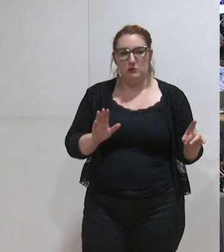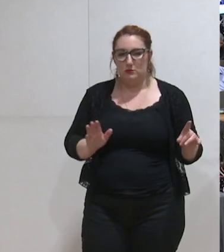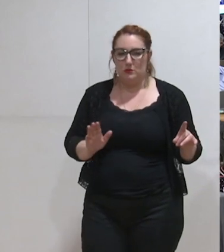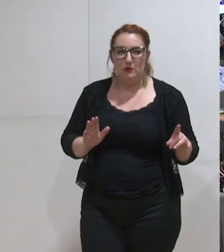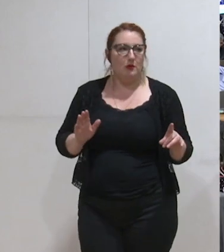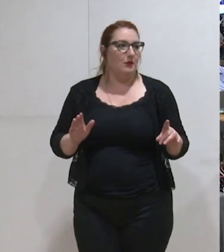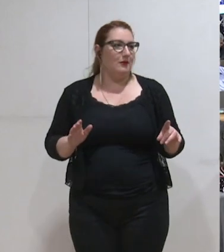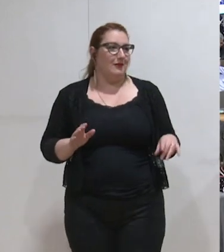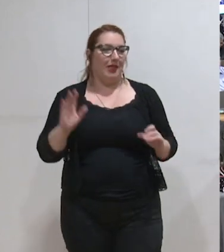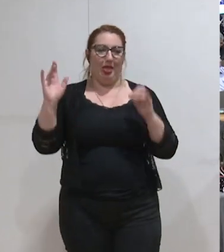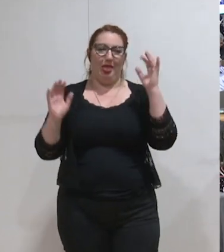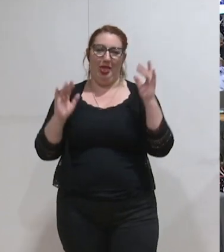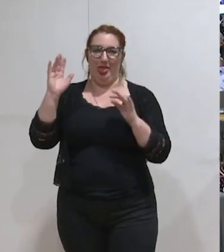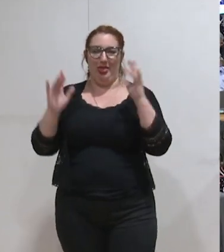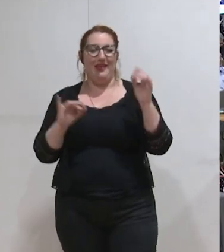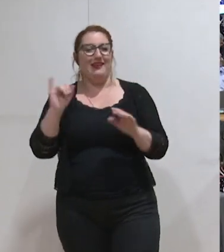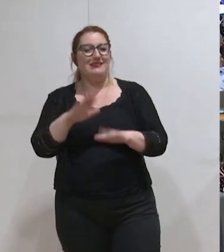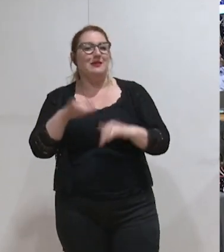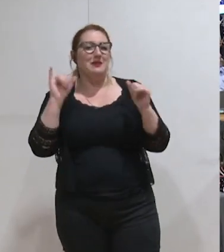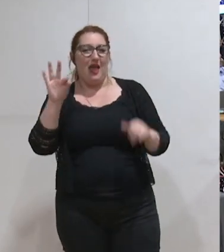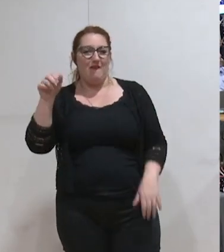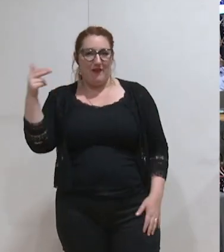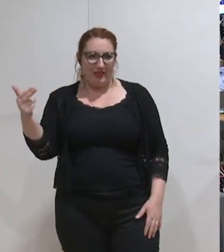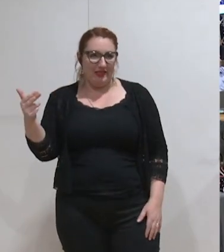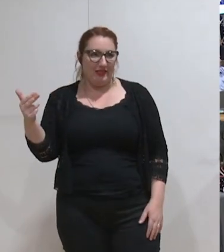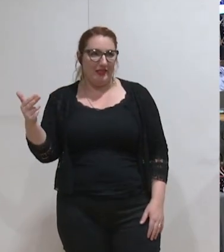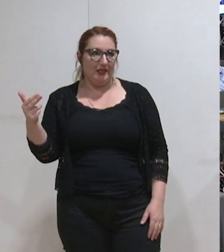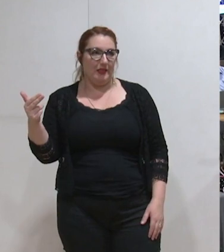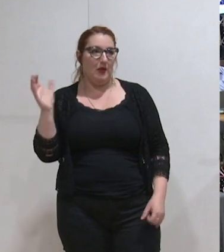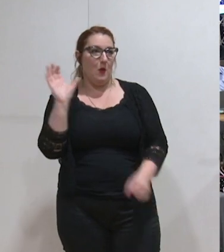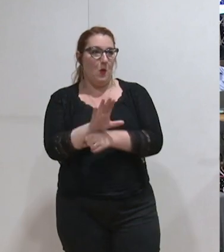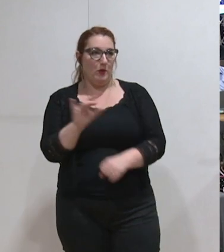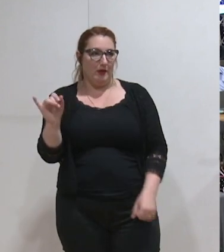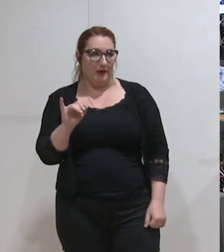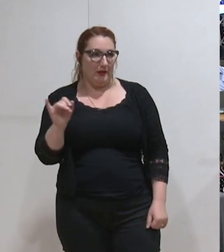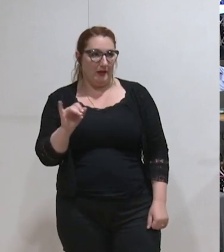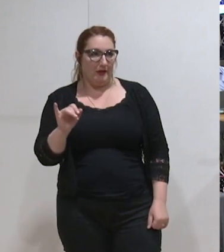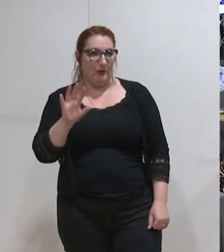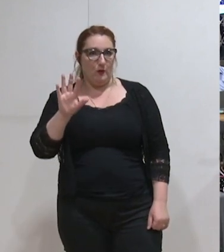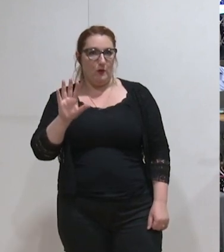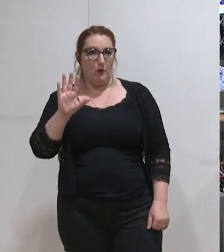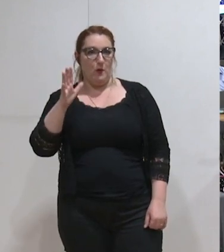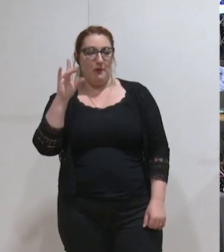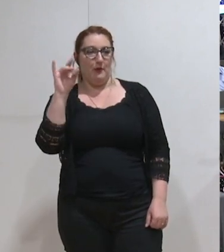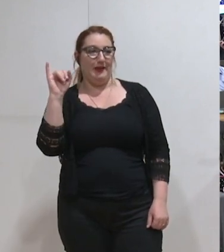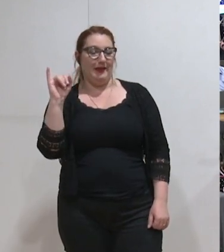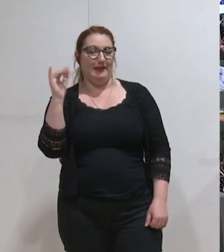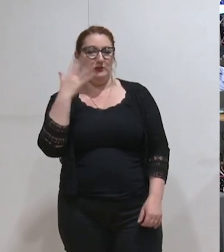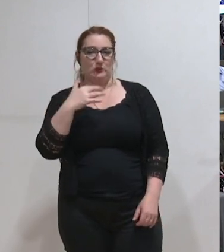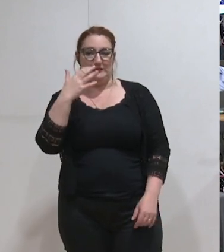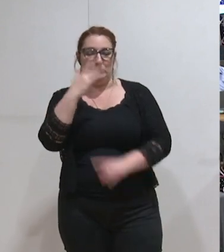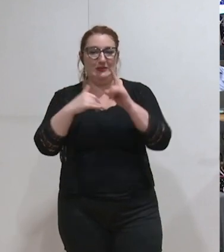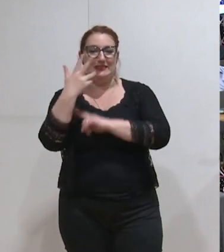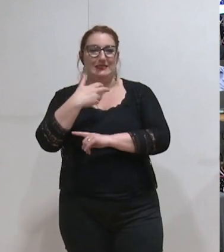qui ne prend pas donc qui s'abstient le Front National qui vote contre umpudi société civile qui vote